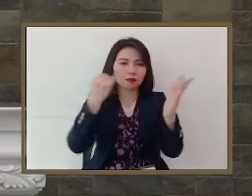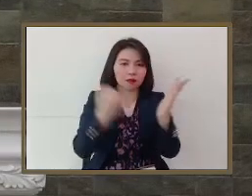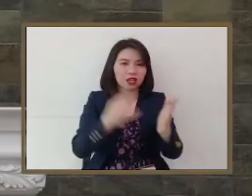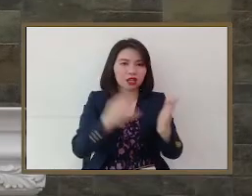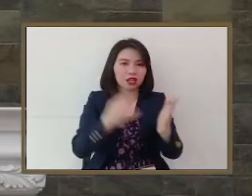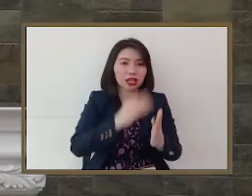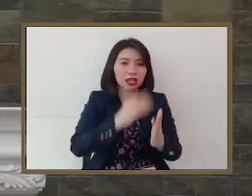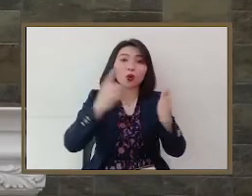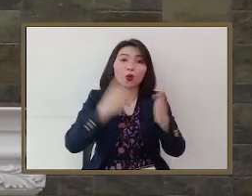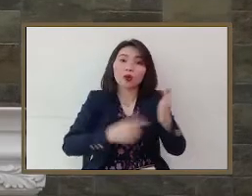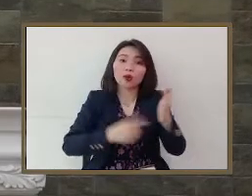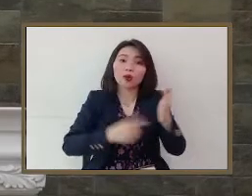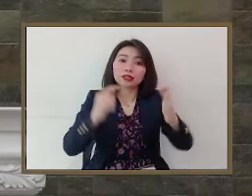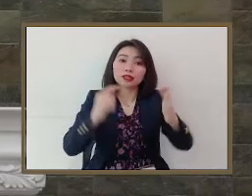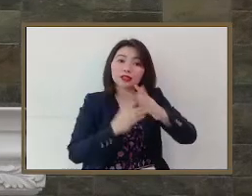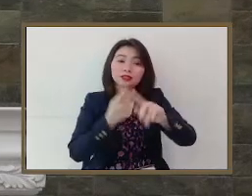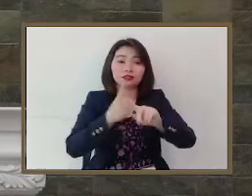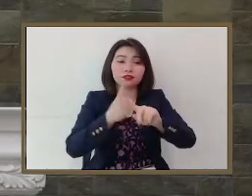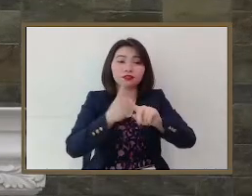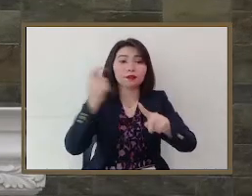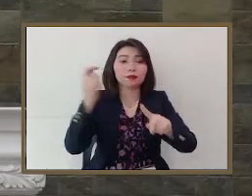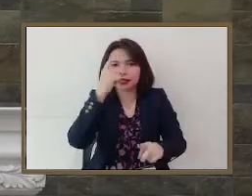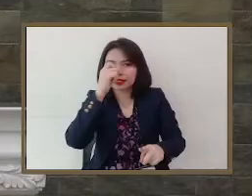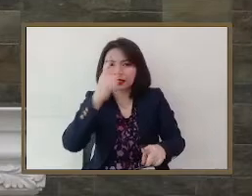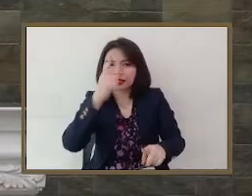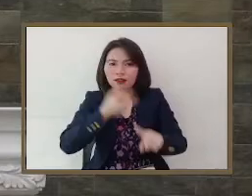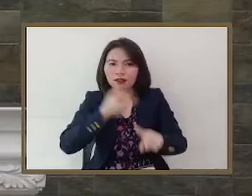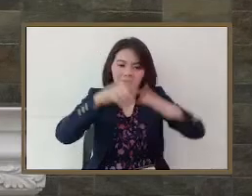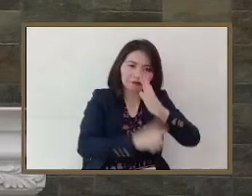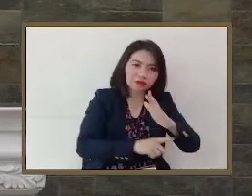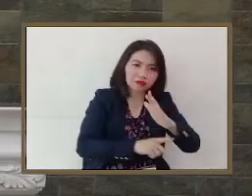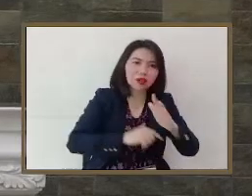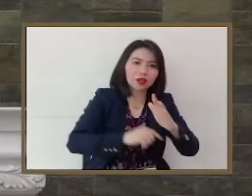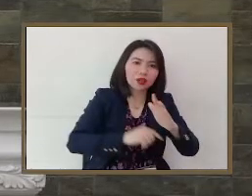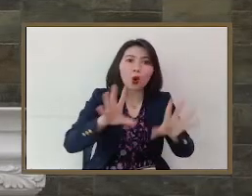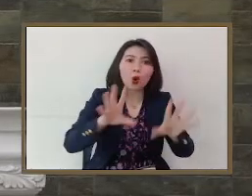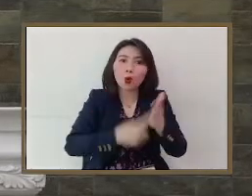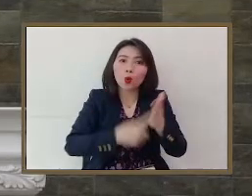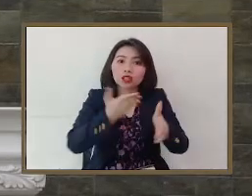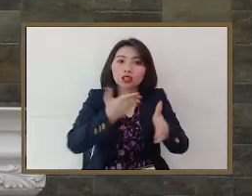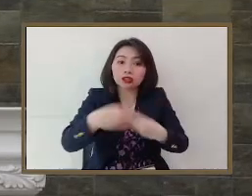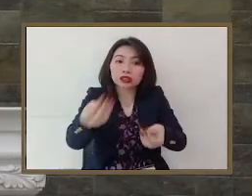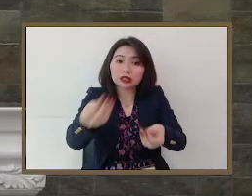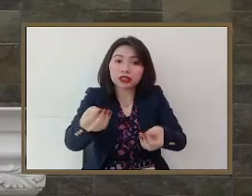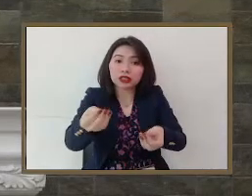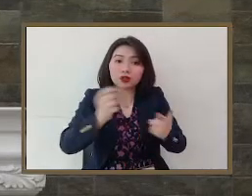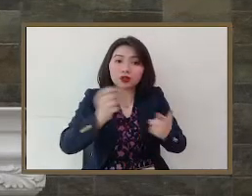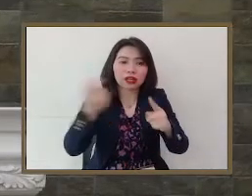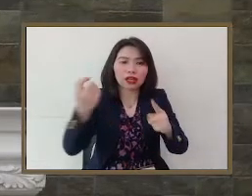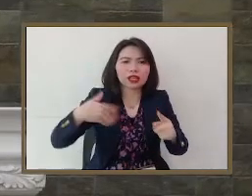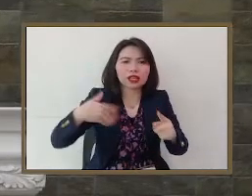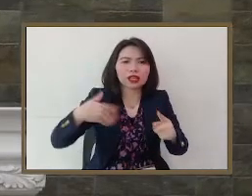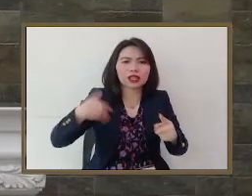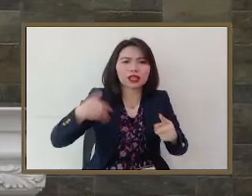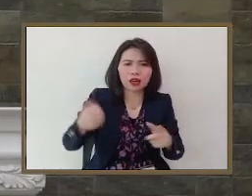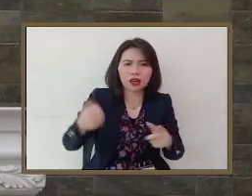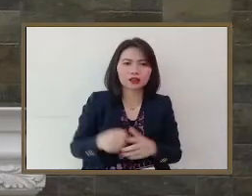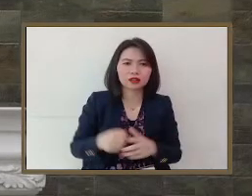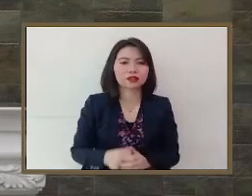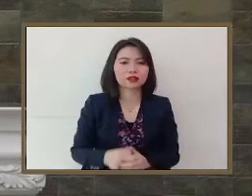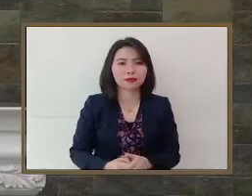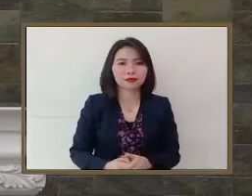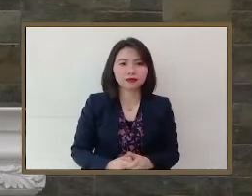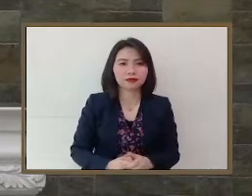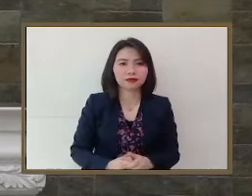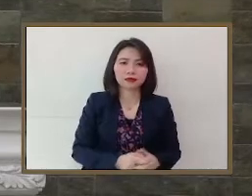kanilang nakalakihan. Anong ibinigay mo sa kanila nung sila'y maliit pa? Doon po sila listen to what the Bible